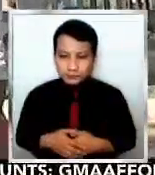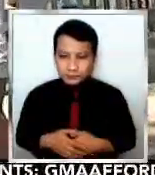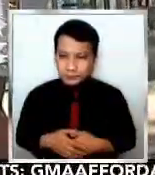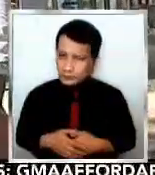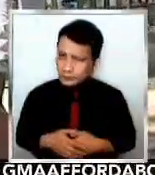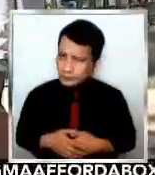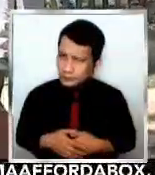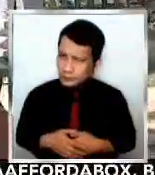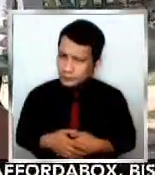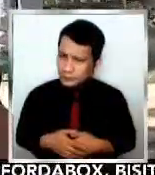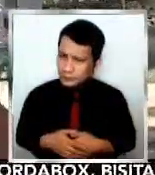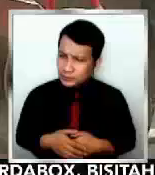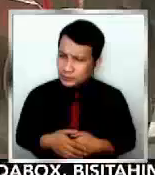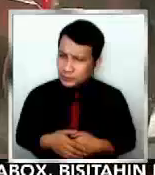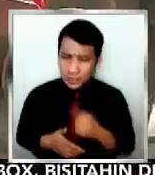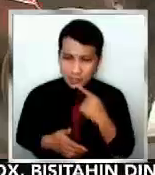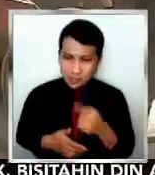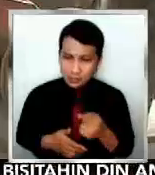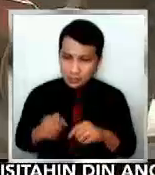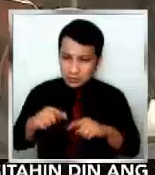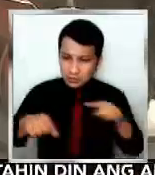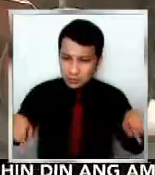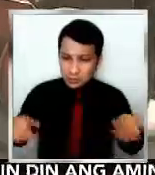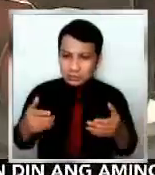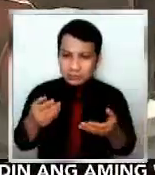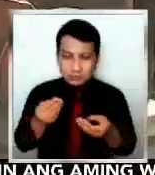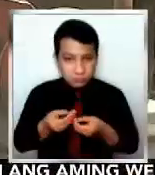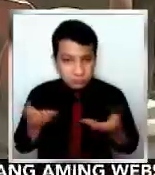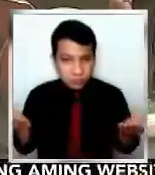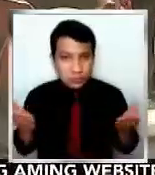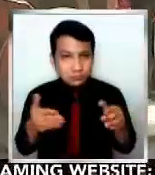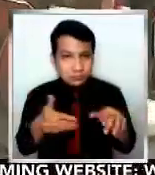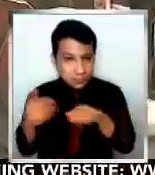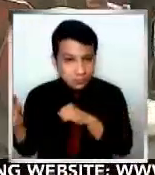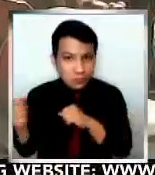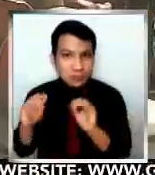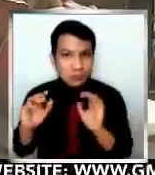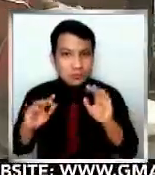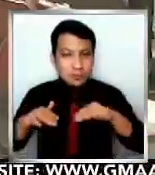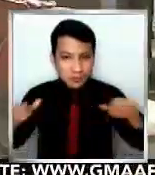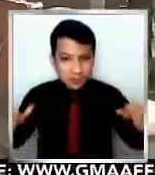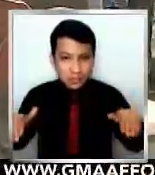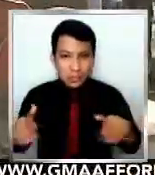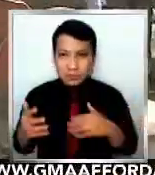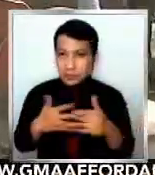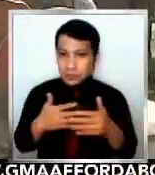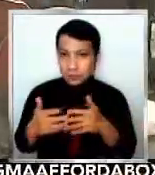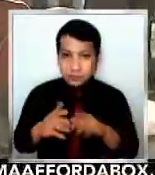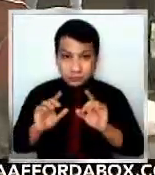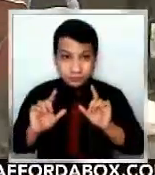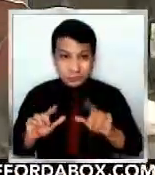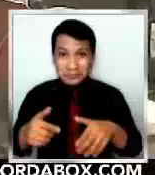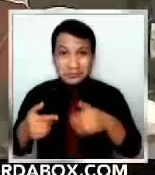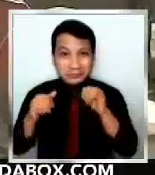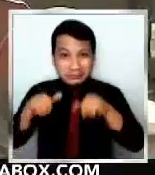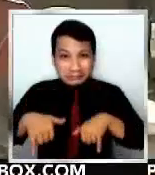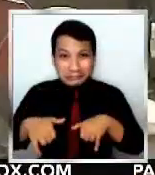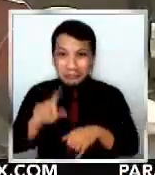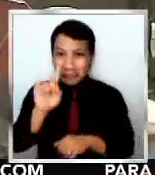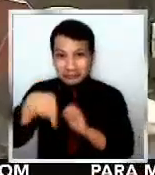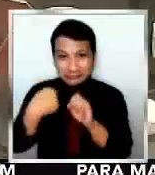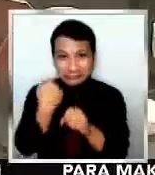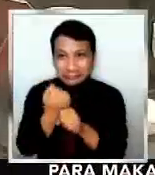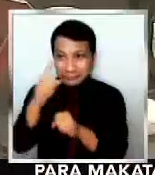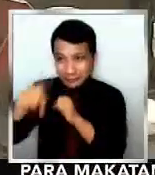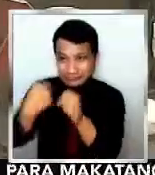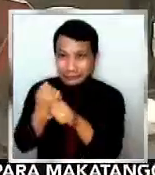ng iba't ibang tanawin sa labas ng bata. Mm-hmm. Kasi kahit sino man na kulungin mo sa bahay na mahigit isang taon, hindi po yan